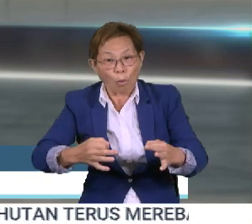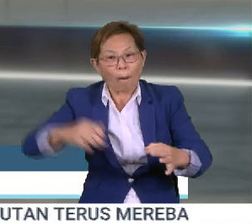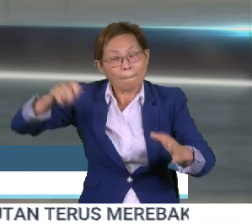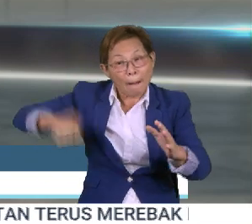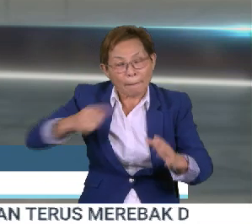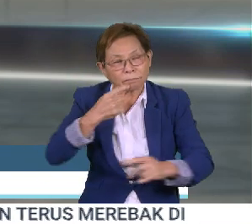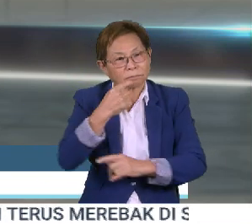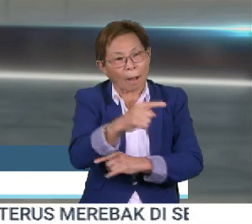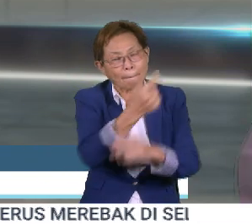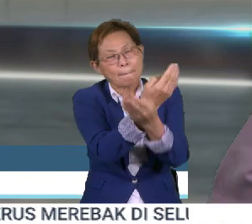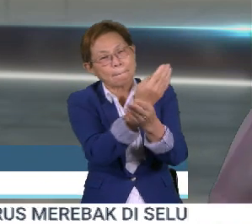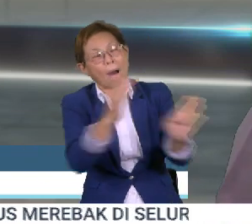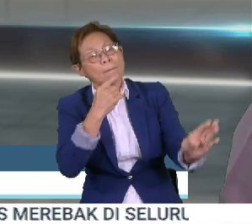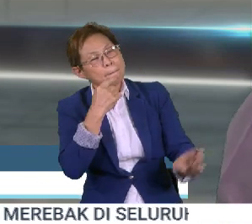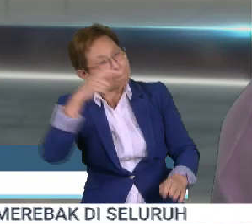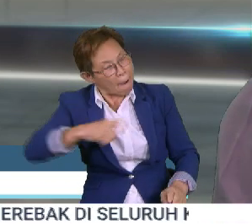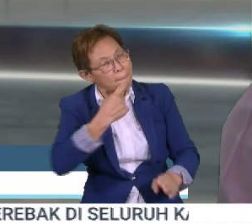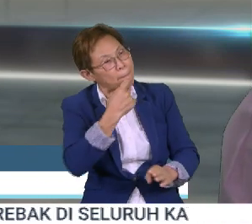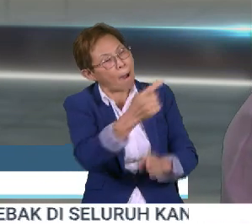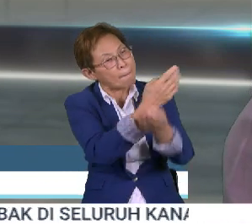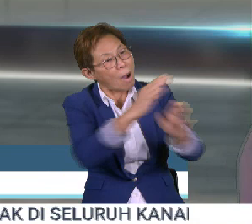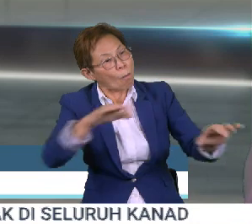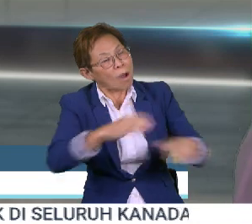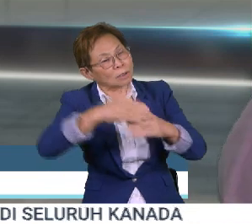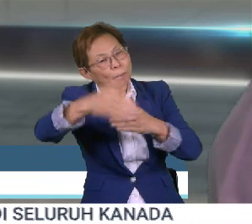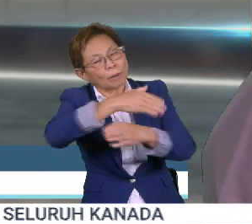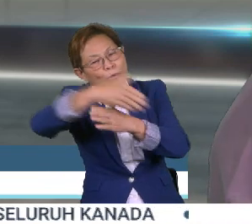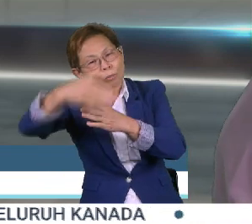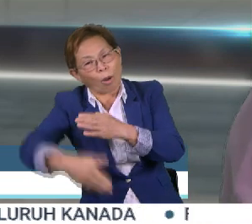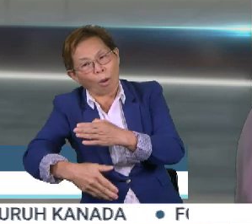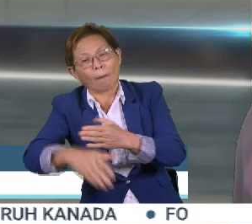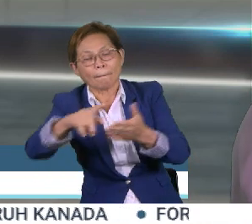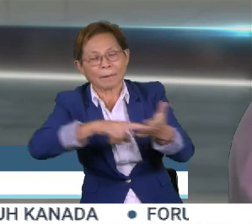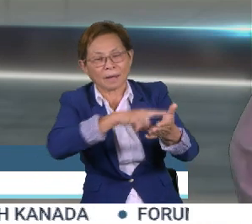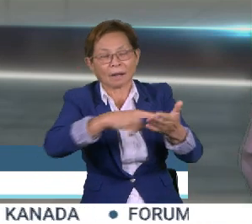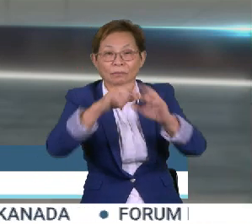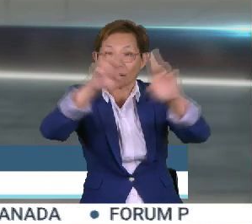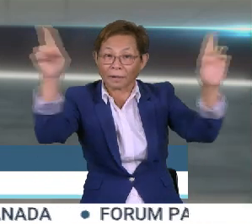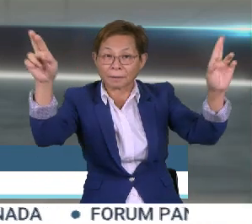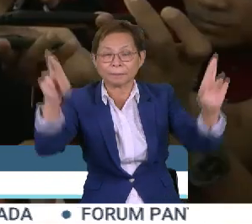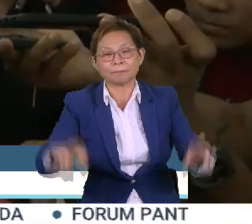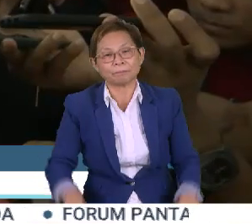pastinya mengarahkan pembebasan tersebut dibuat selepas selesai semua pilihan Raya